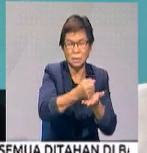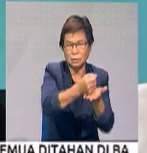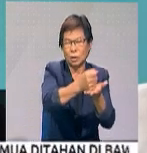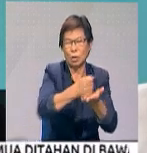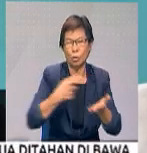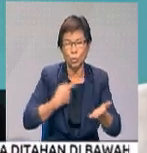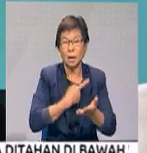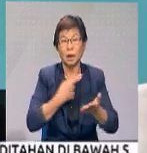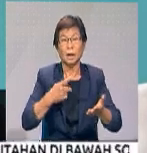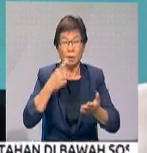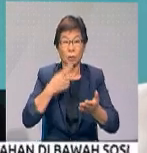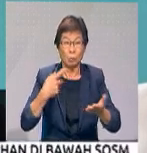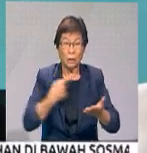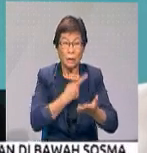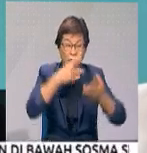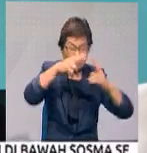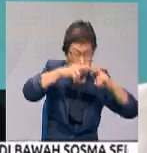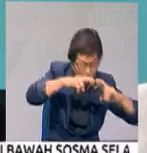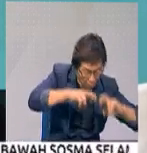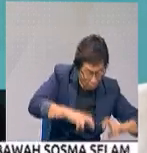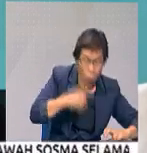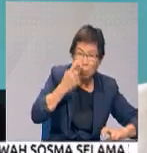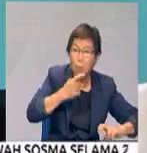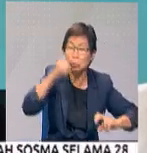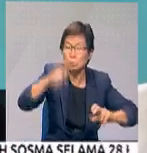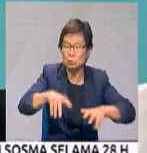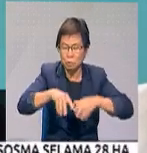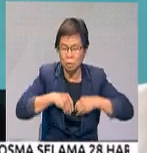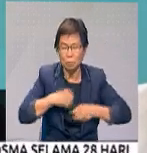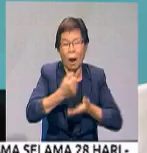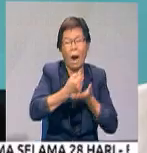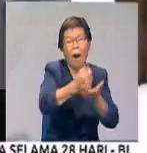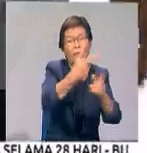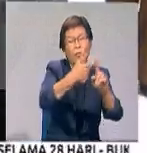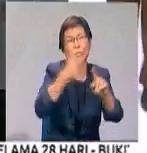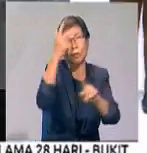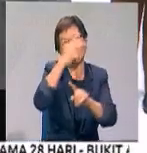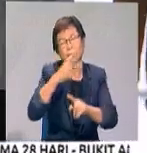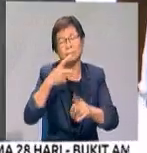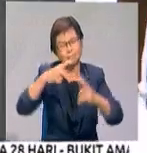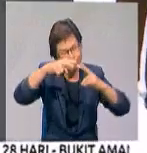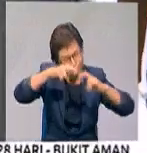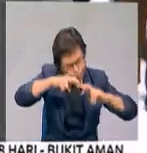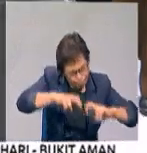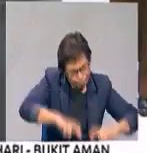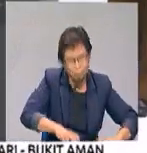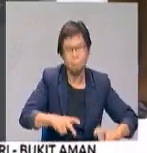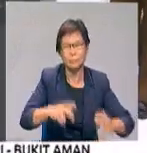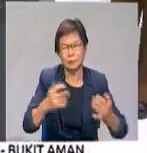details on who should receive subsidy from the government.